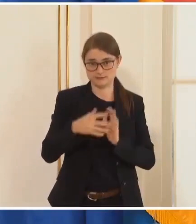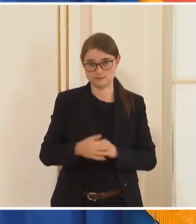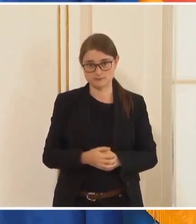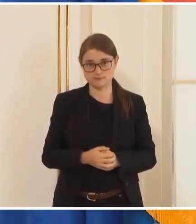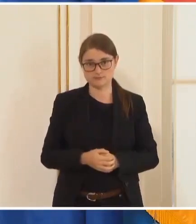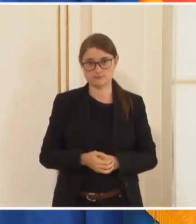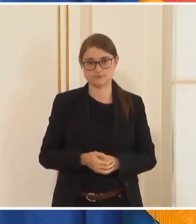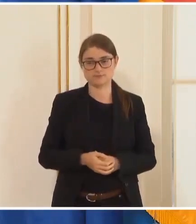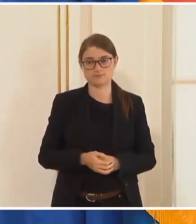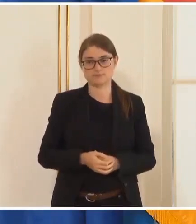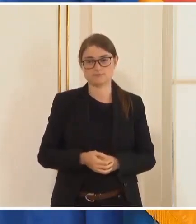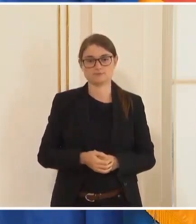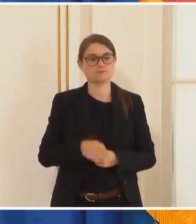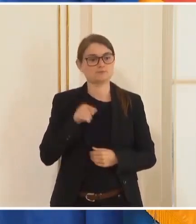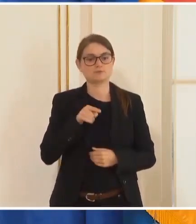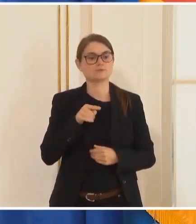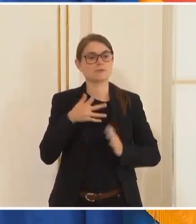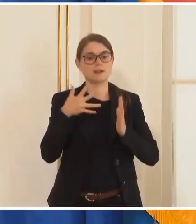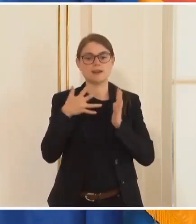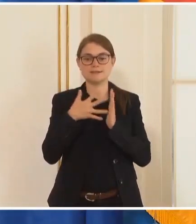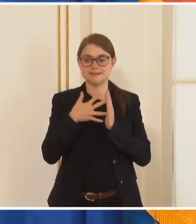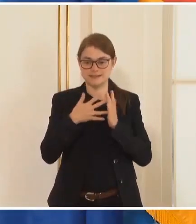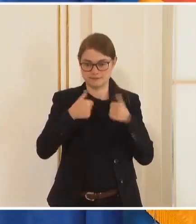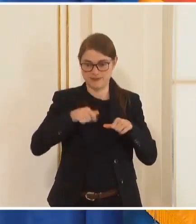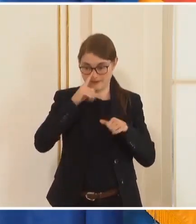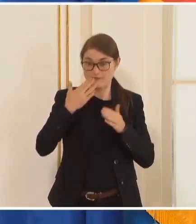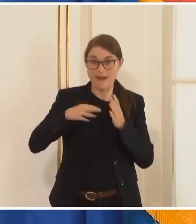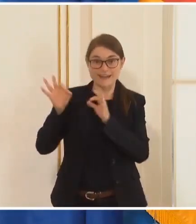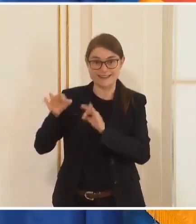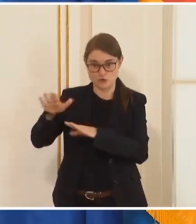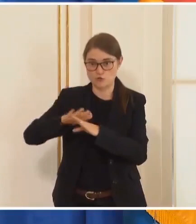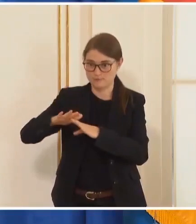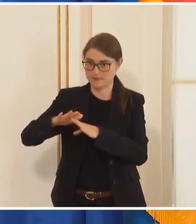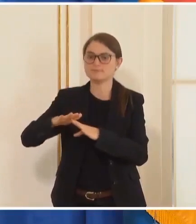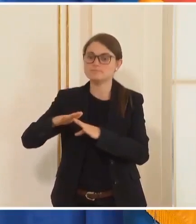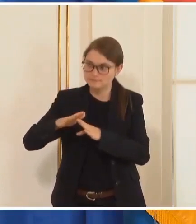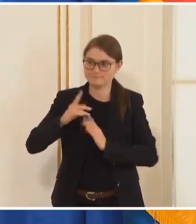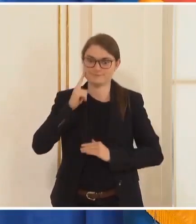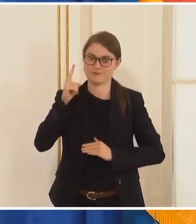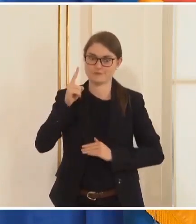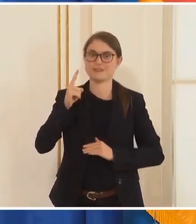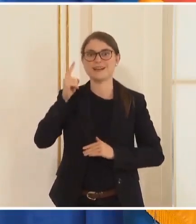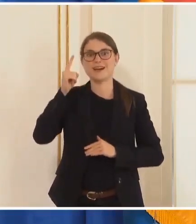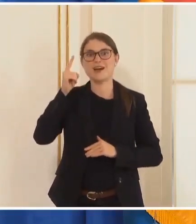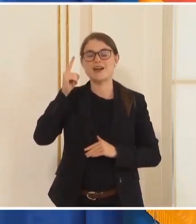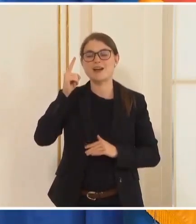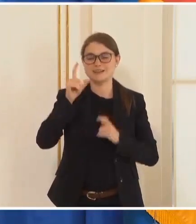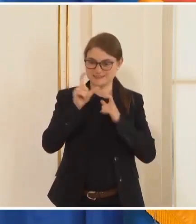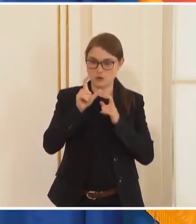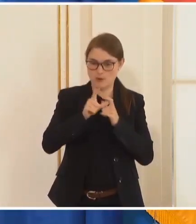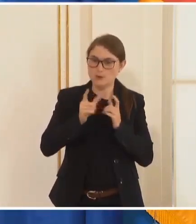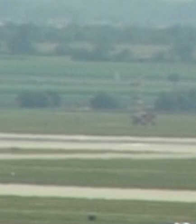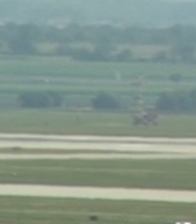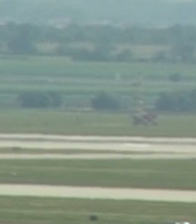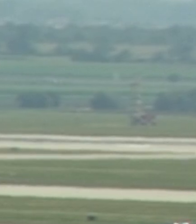An dieser Testpflicht für Risikorückkehrer halten wir sehr bewusst über den ganzen September hinweg